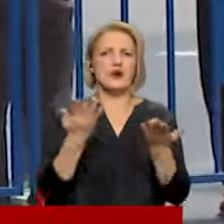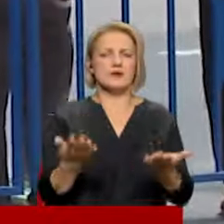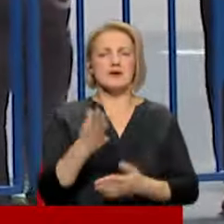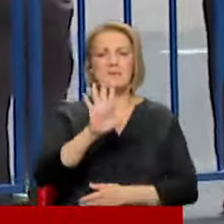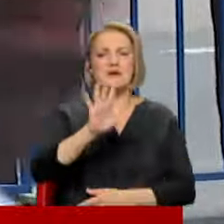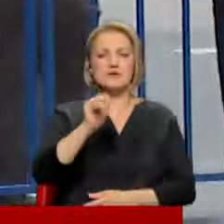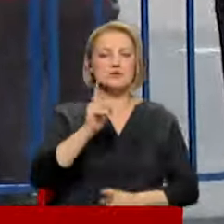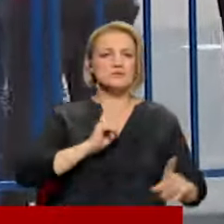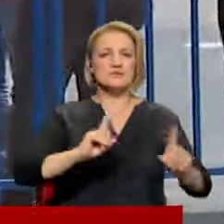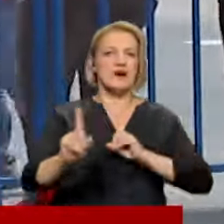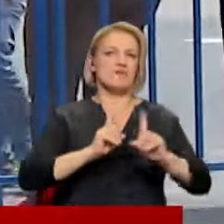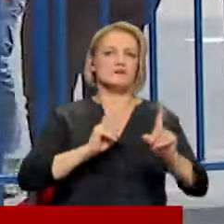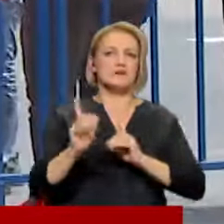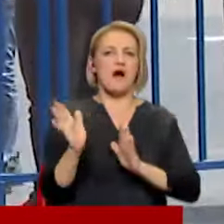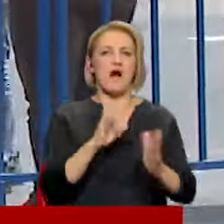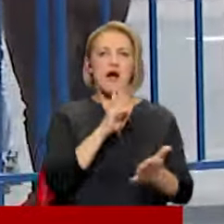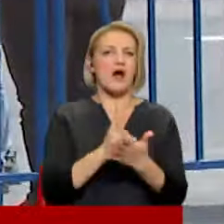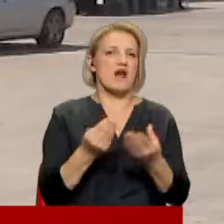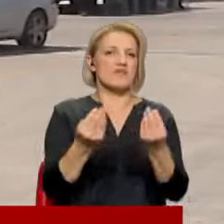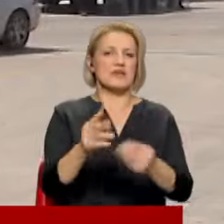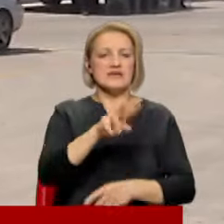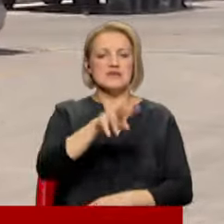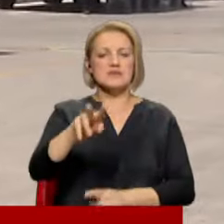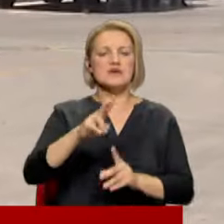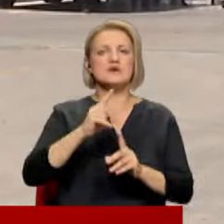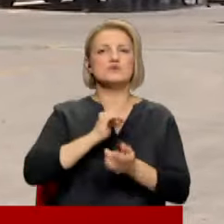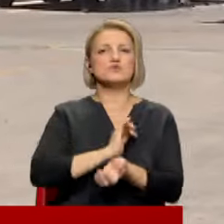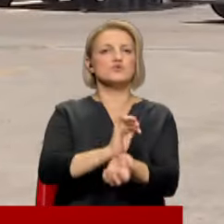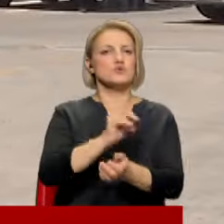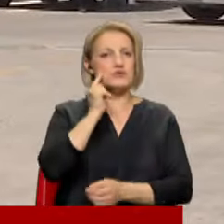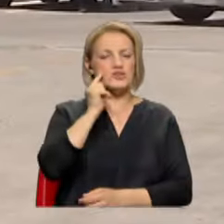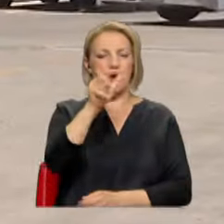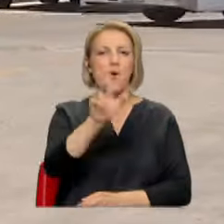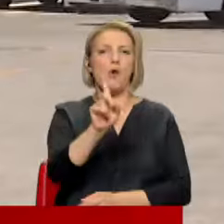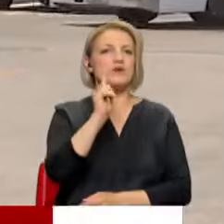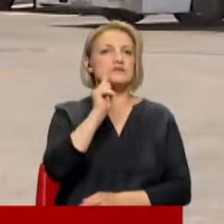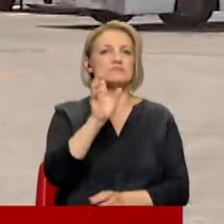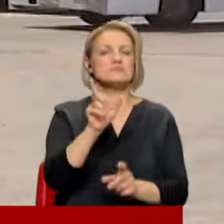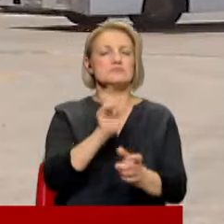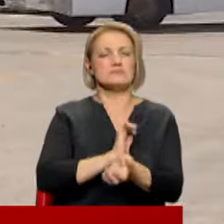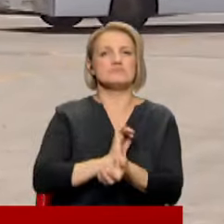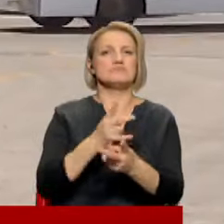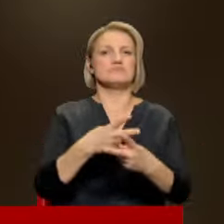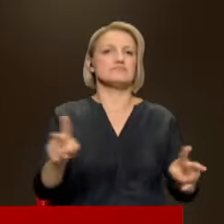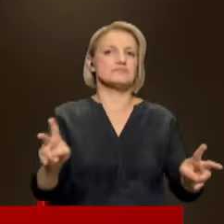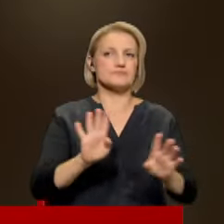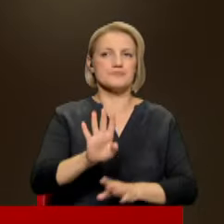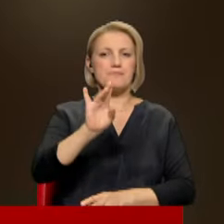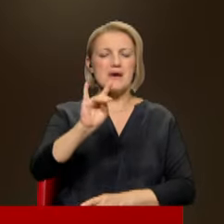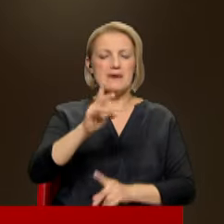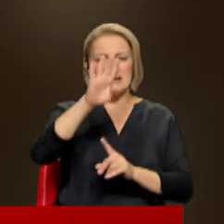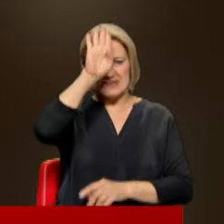gün süren Sinan Ateş davasında ara karar verildi. 22 tutuklu sanıktan 10'u tahliye edildi. Tahliye edilenler arasında